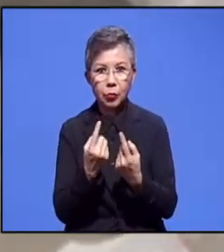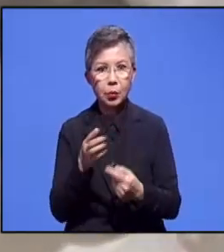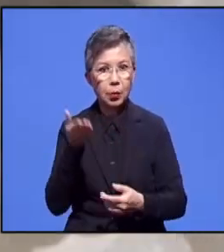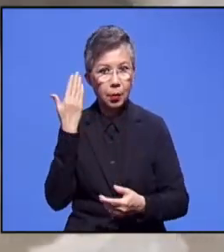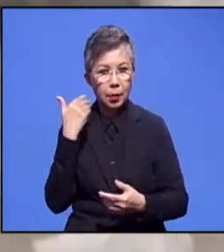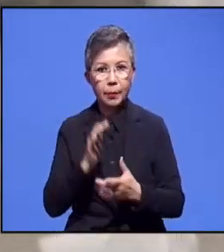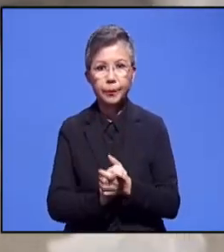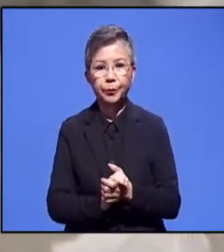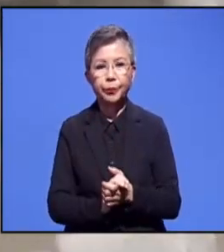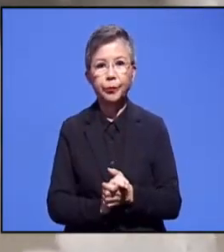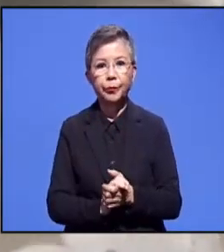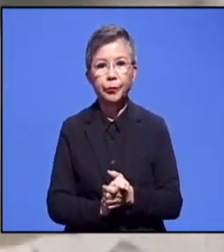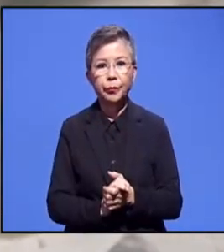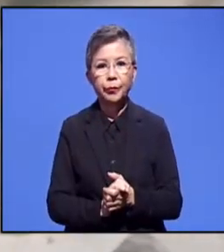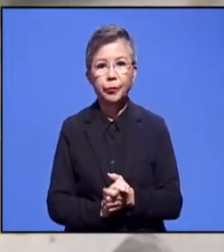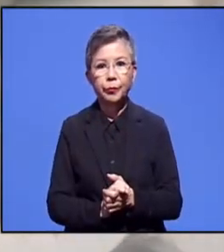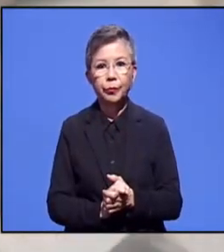Sugianto Andi Surahman Lampung